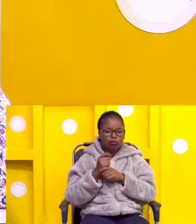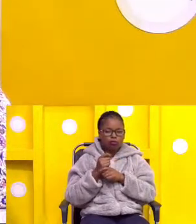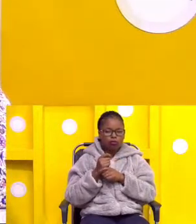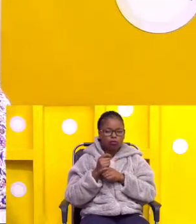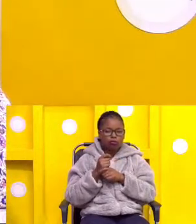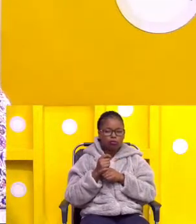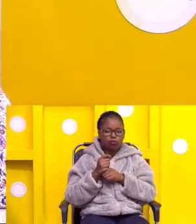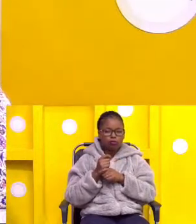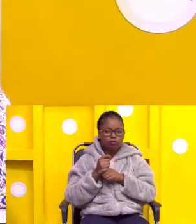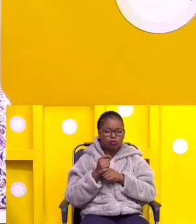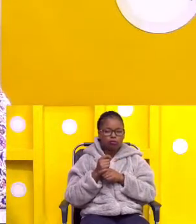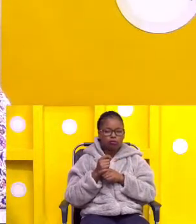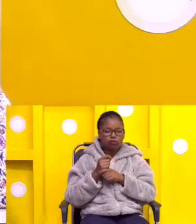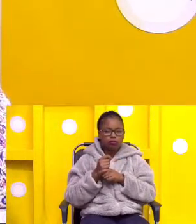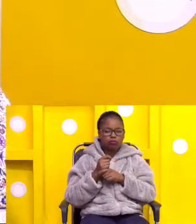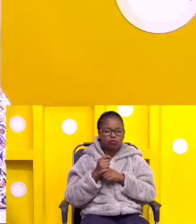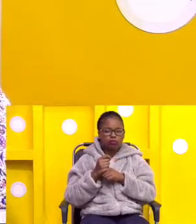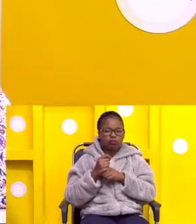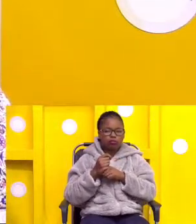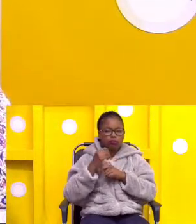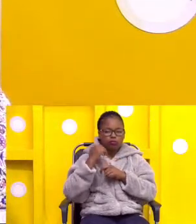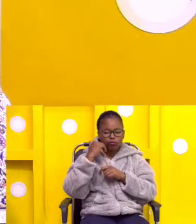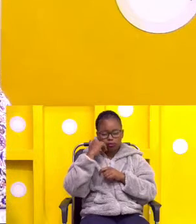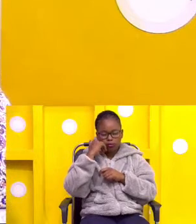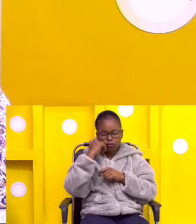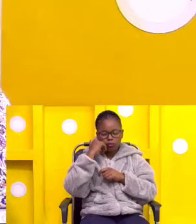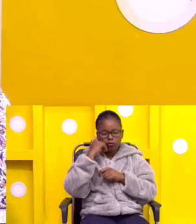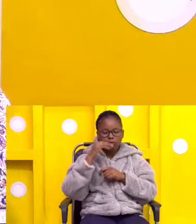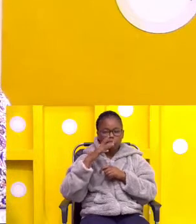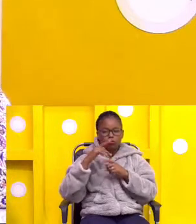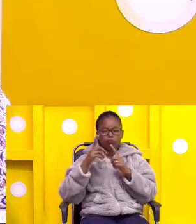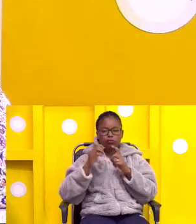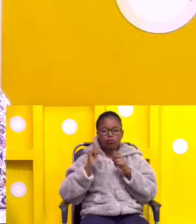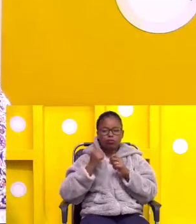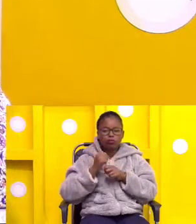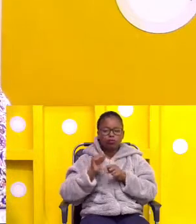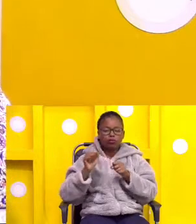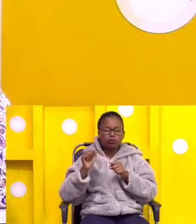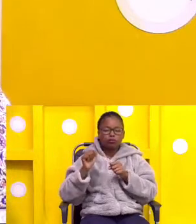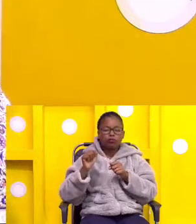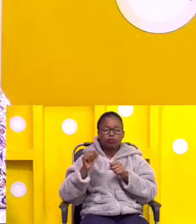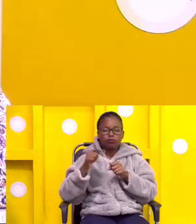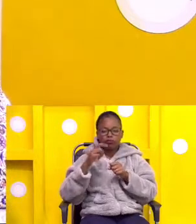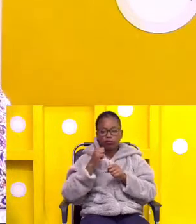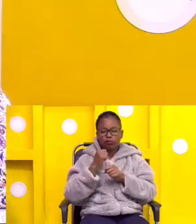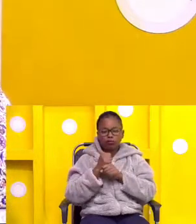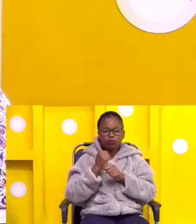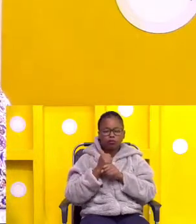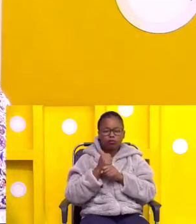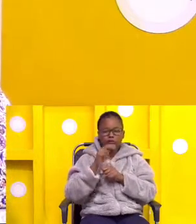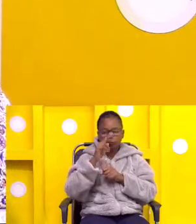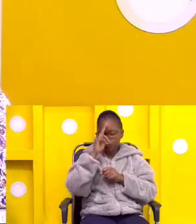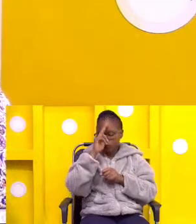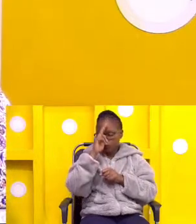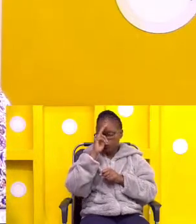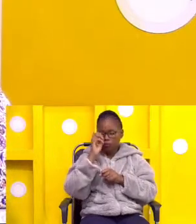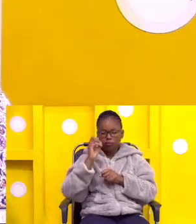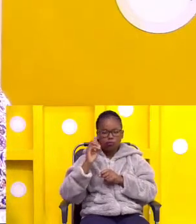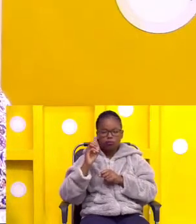rwala. Na noni daki hono kire. Mwada ni ya rogo osho. Todi ya daga wira wa uthigari.